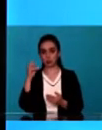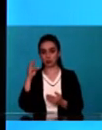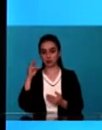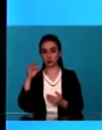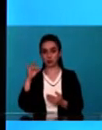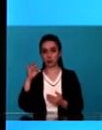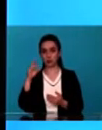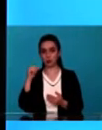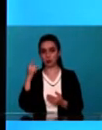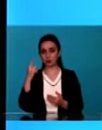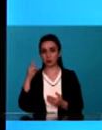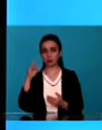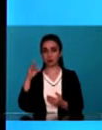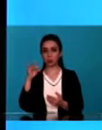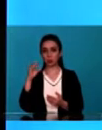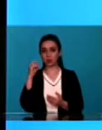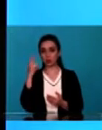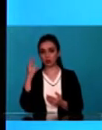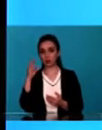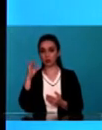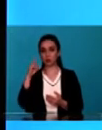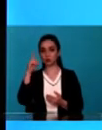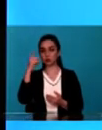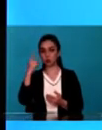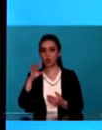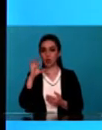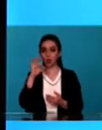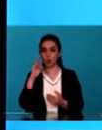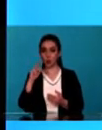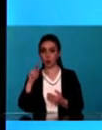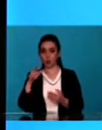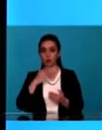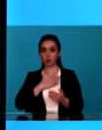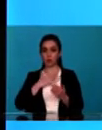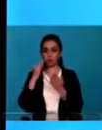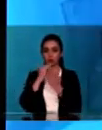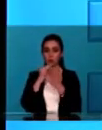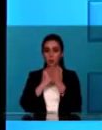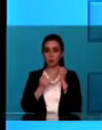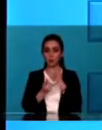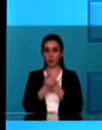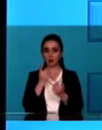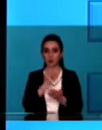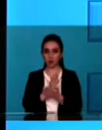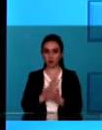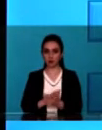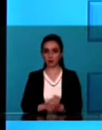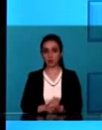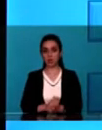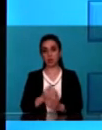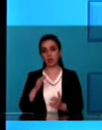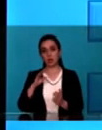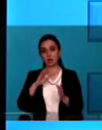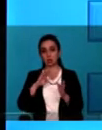далее, чтобы было понятно. Нажимаем на кнопку «Ок», и наш список у нас появляется.